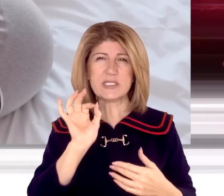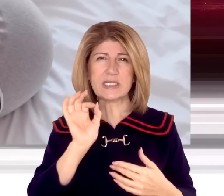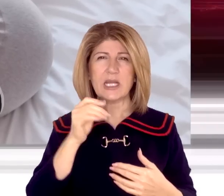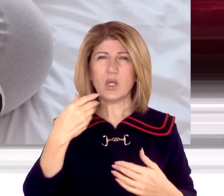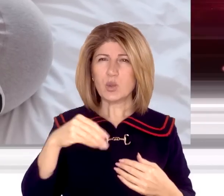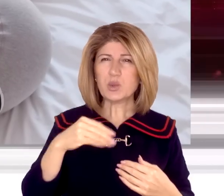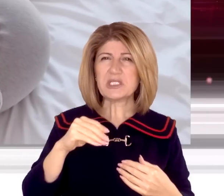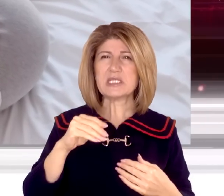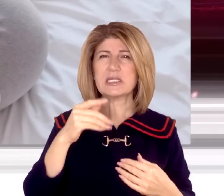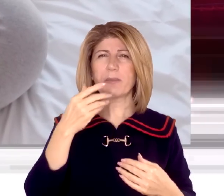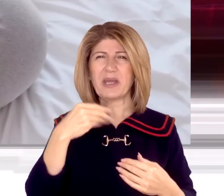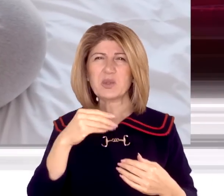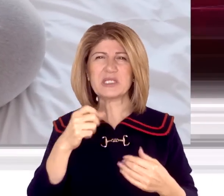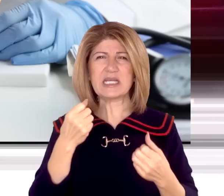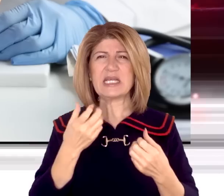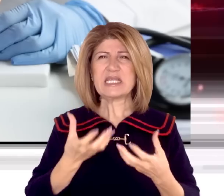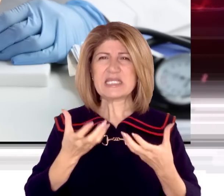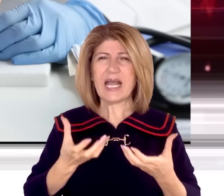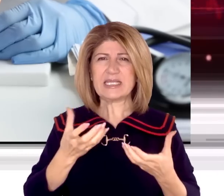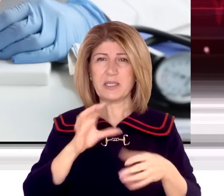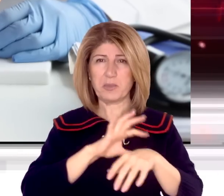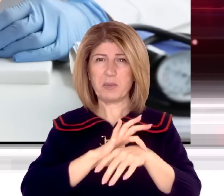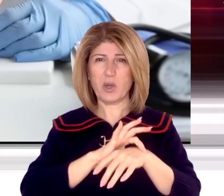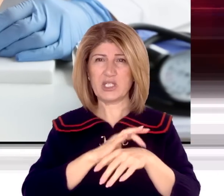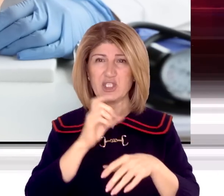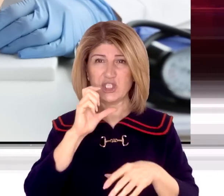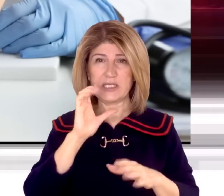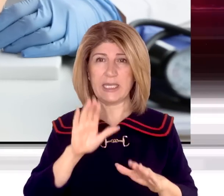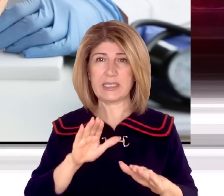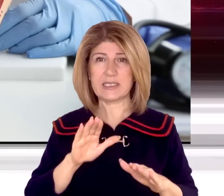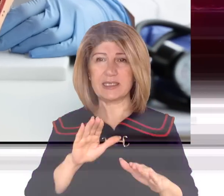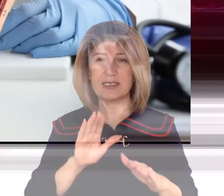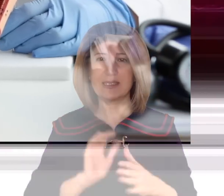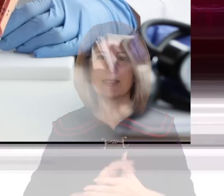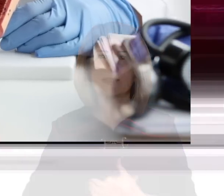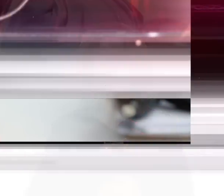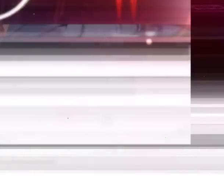این درسته که خون ریزی و پریود سنگین میتونه نشانه یه بیماری جدی باشه؟